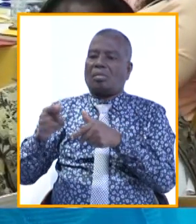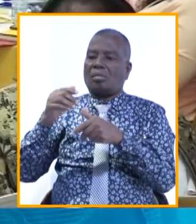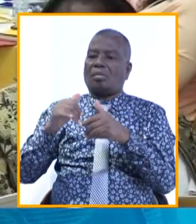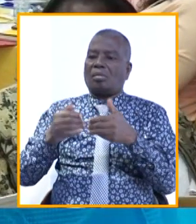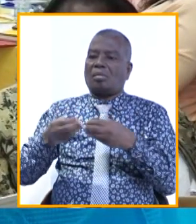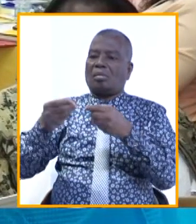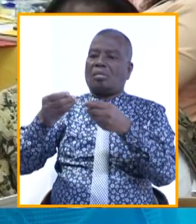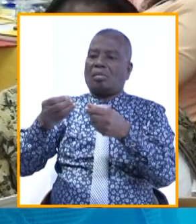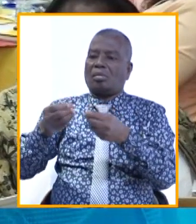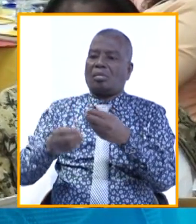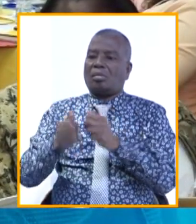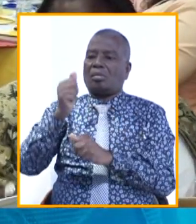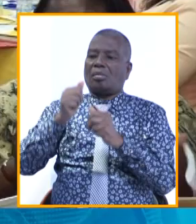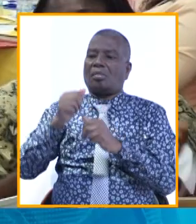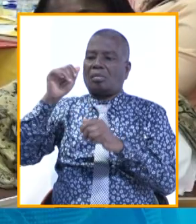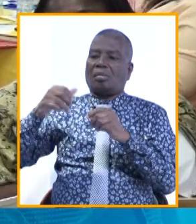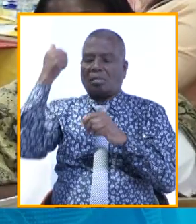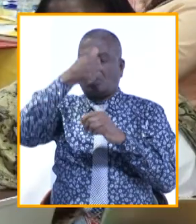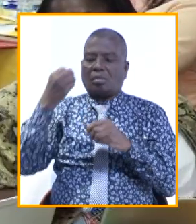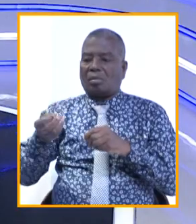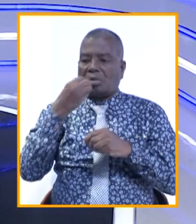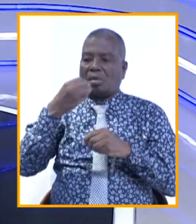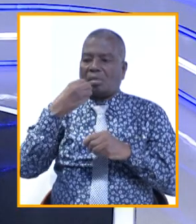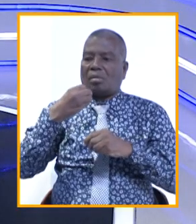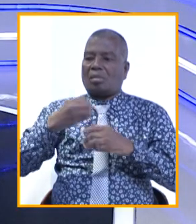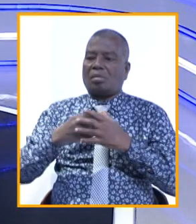produire plus de ce que l'Afrique consomme.